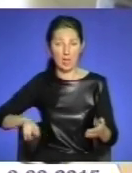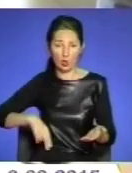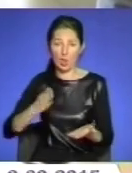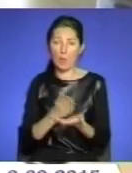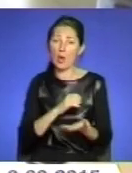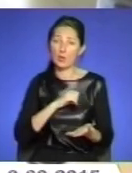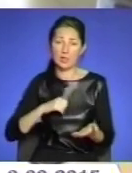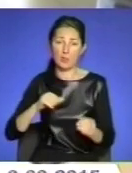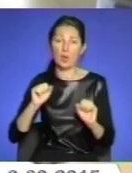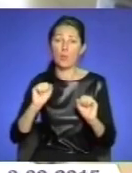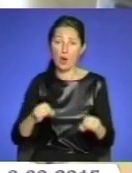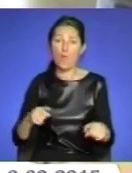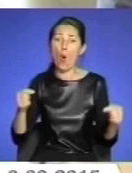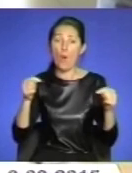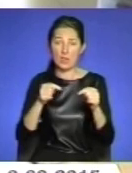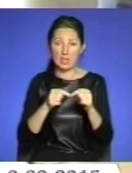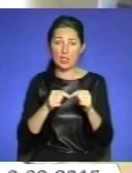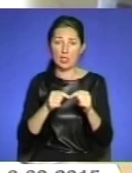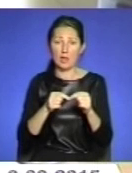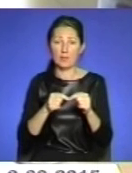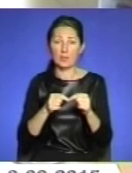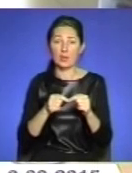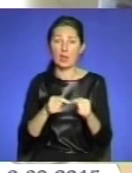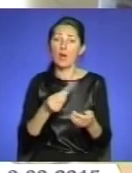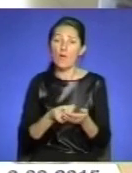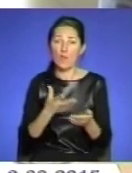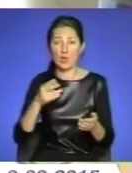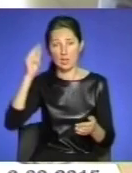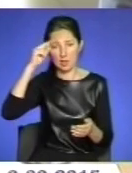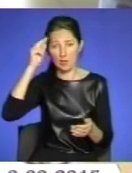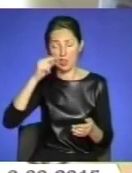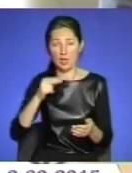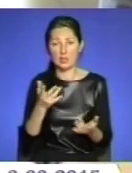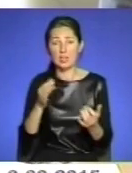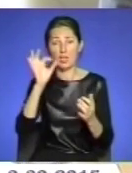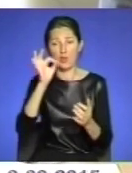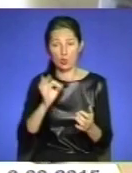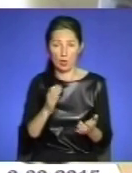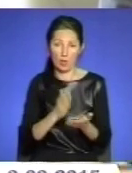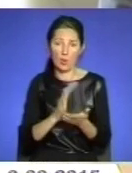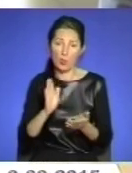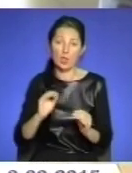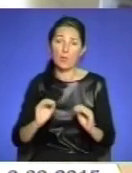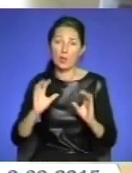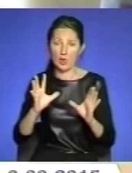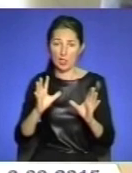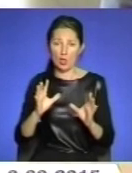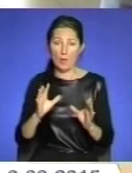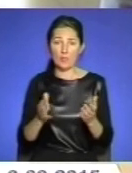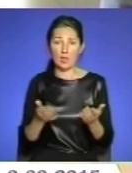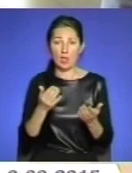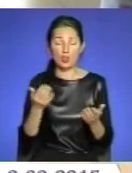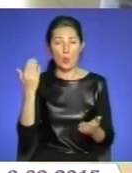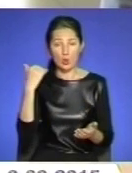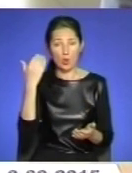право визначити саме вартість навчання, на скільки відсотків воно має бути підвищене. Якщо навіть в